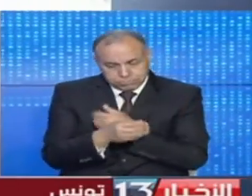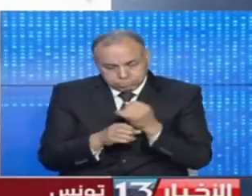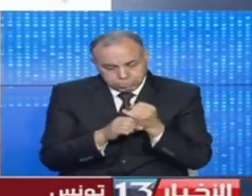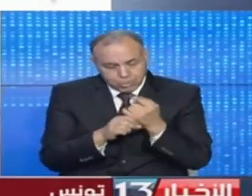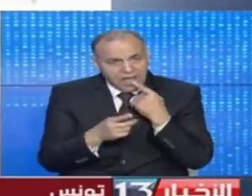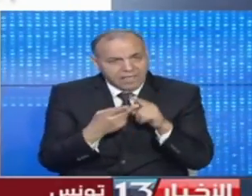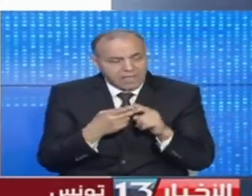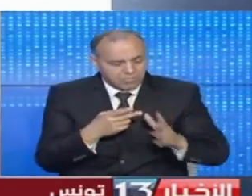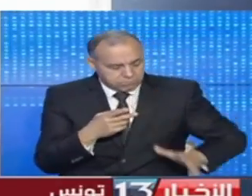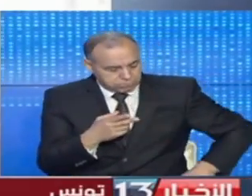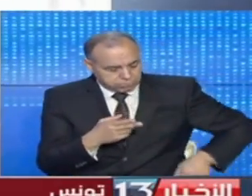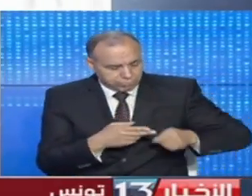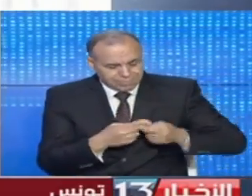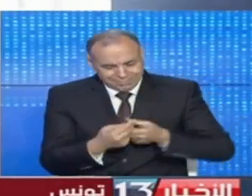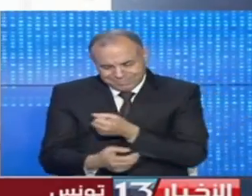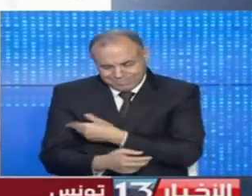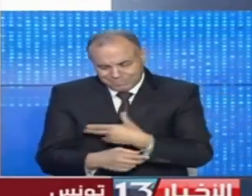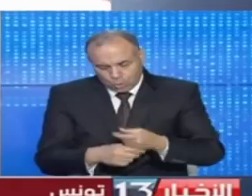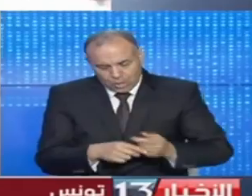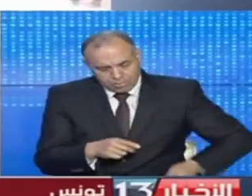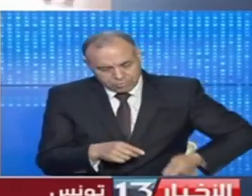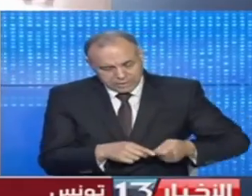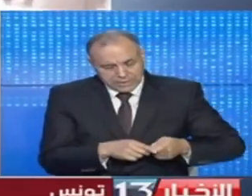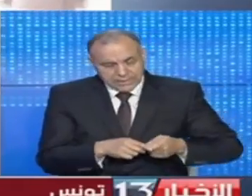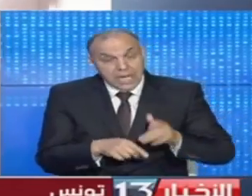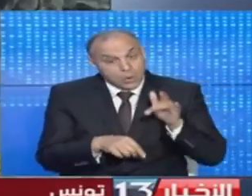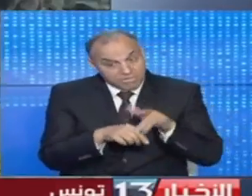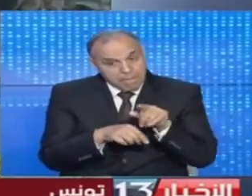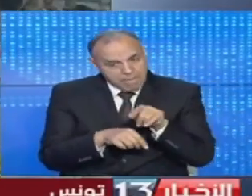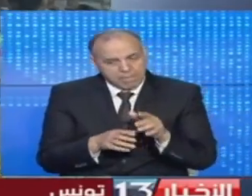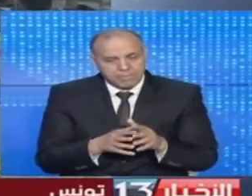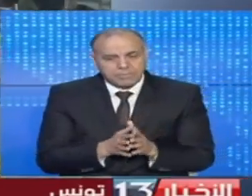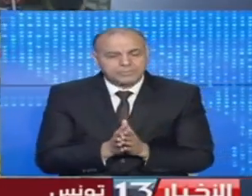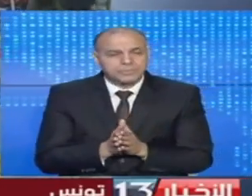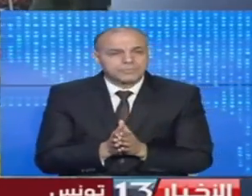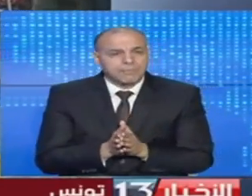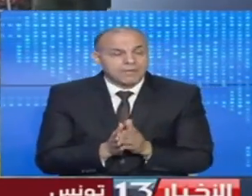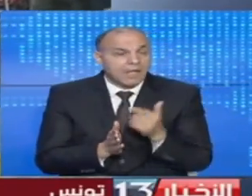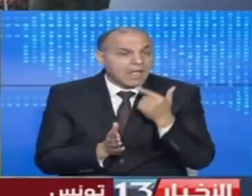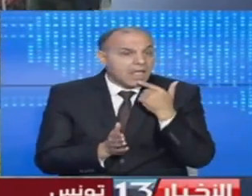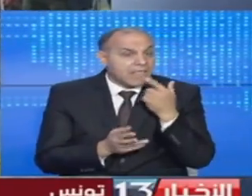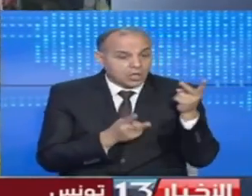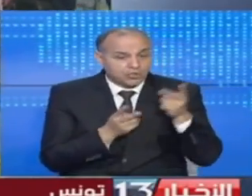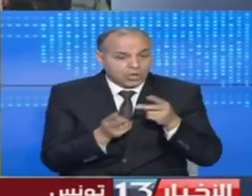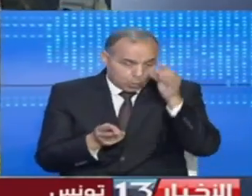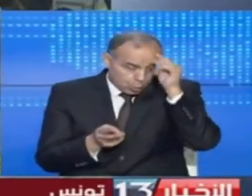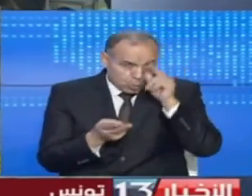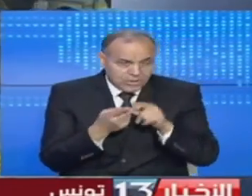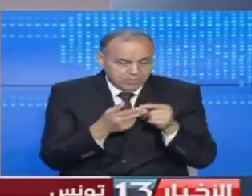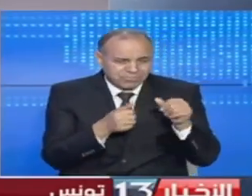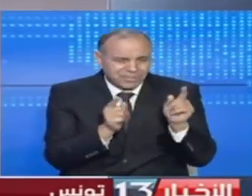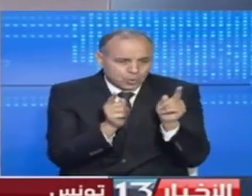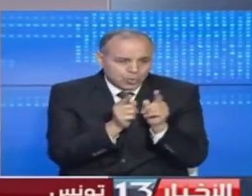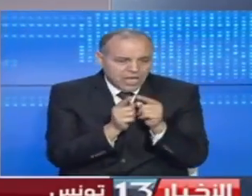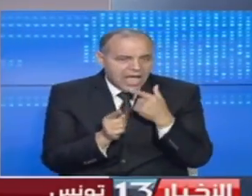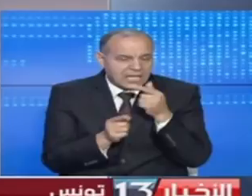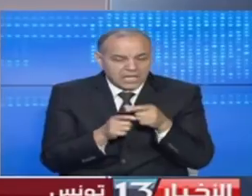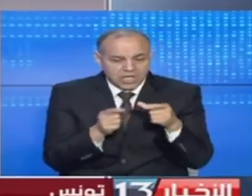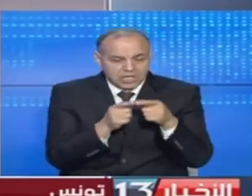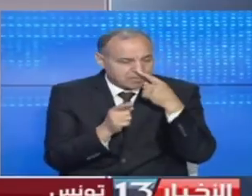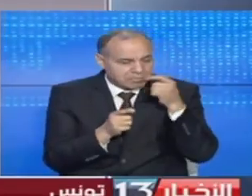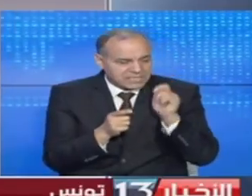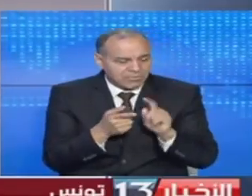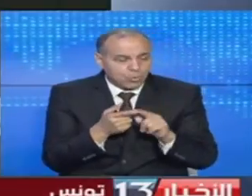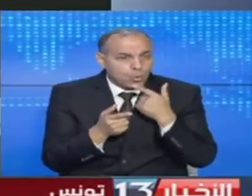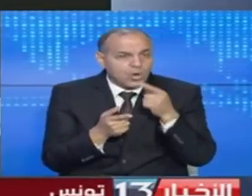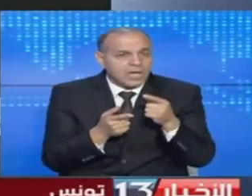على نفقاته ايضا في سوره ظهور الاعراض وعند القدم الى تونس اقامه قصيره اكدت اللجنه اجباريه